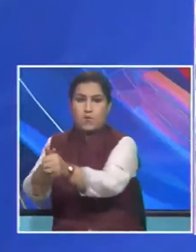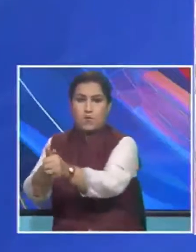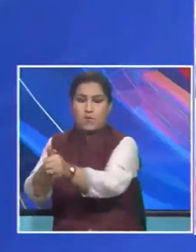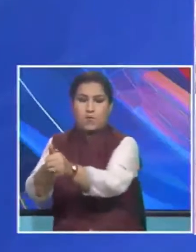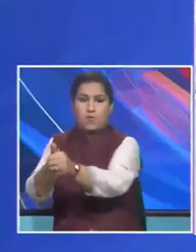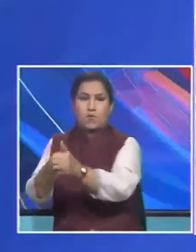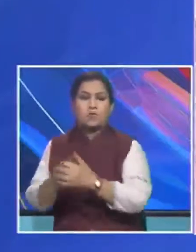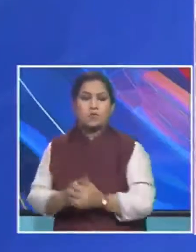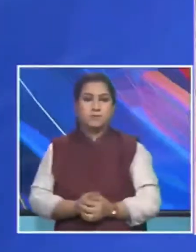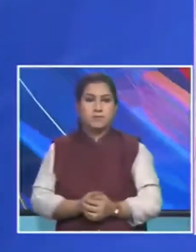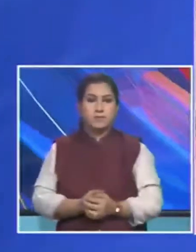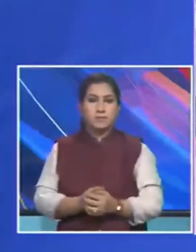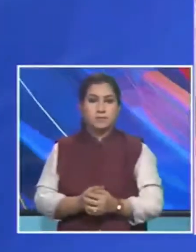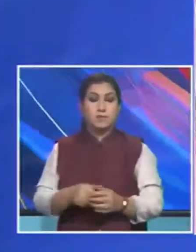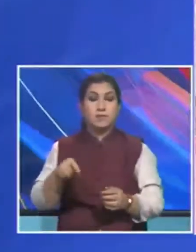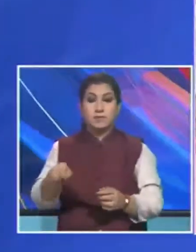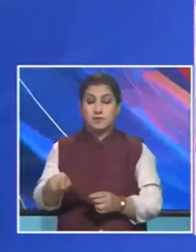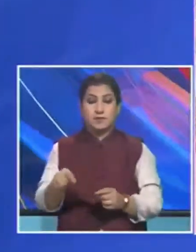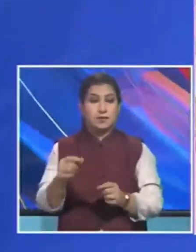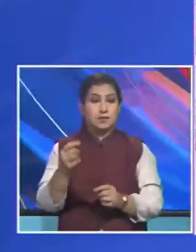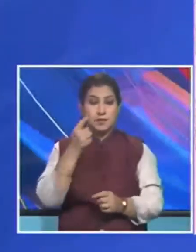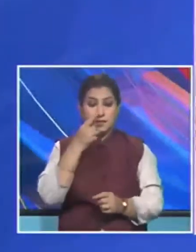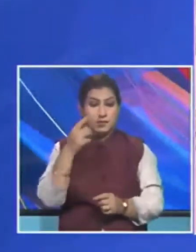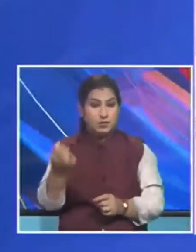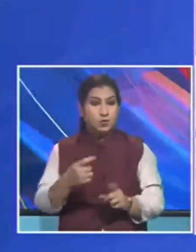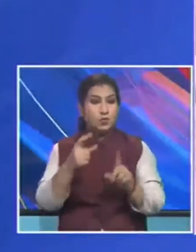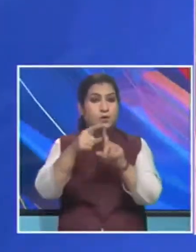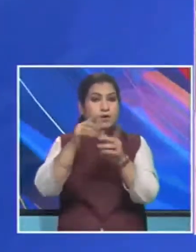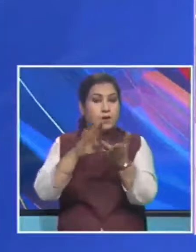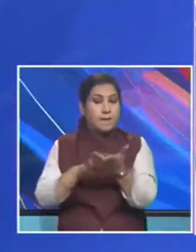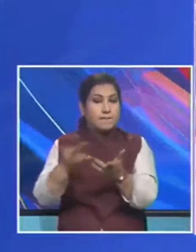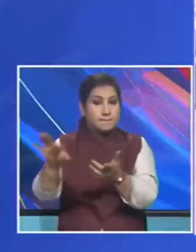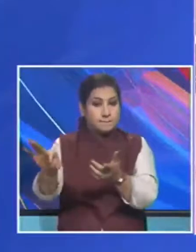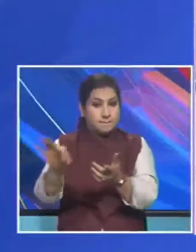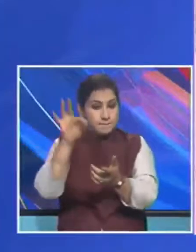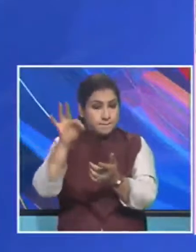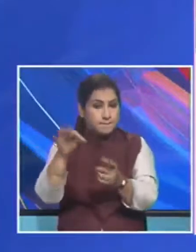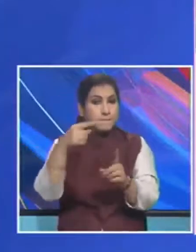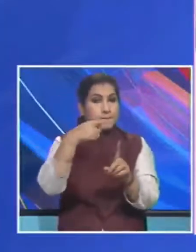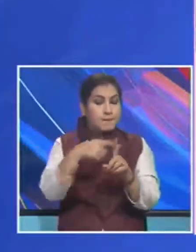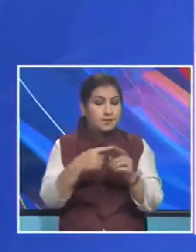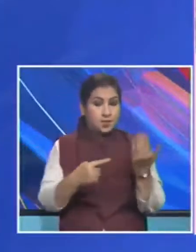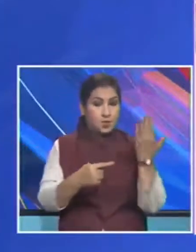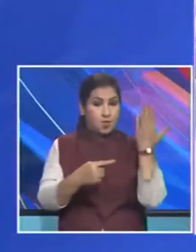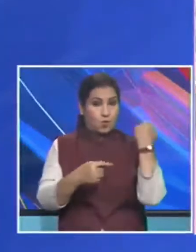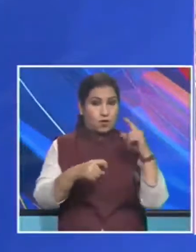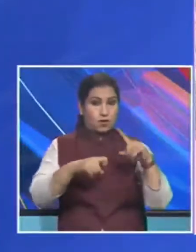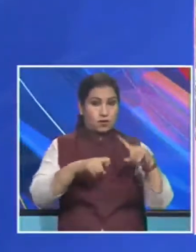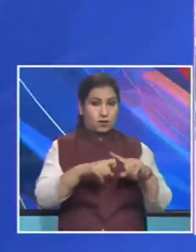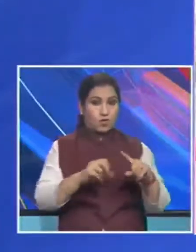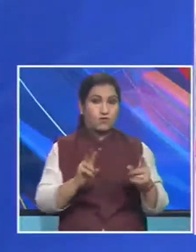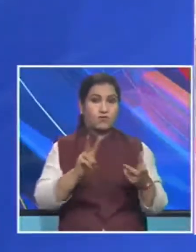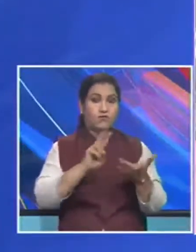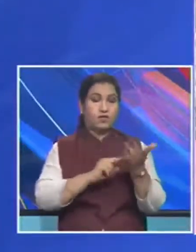राष्ट्रपति भवन से नवनिर्वाचित राष्ट्रपति श्रीमती द्रौपदी मुर्मू और निवर्तमान राष्ट्रपति श्री रामनाथ